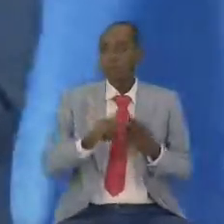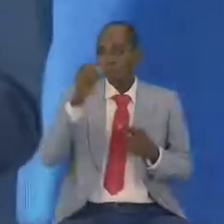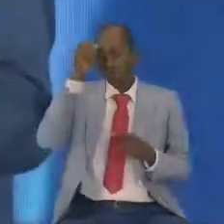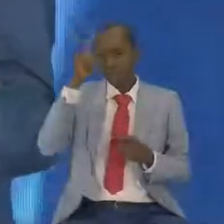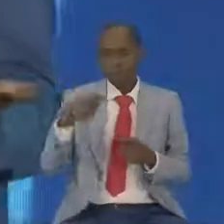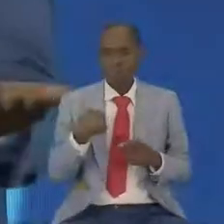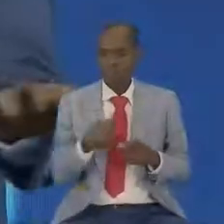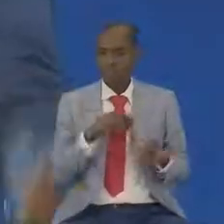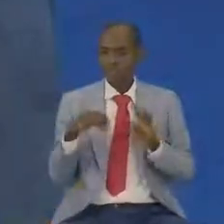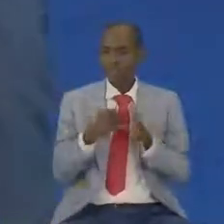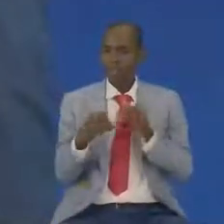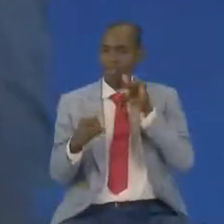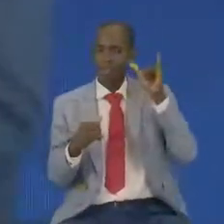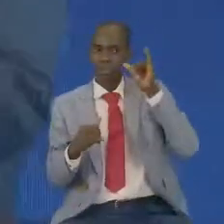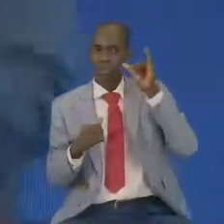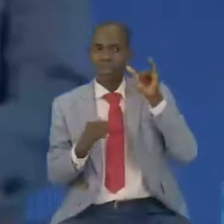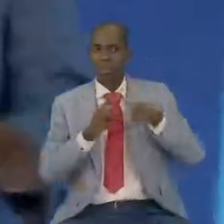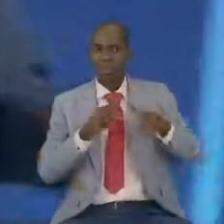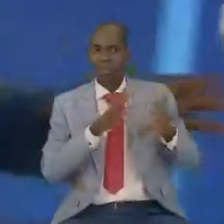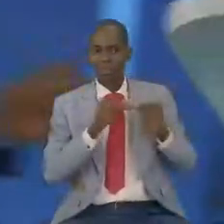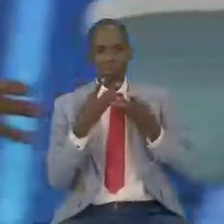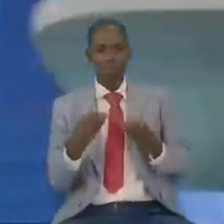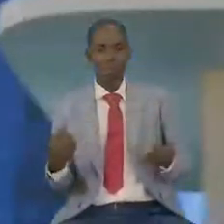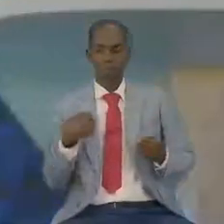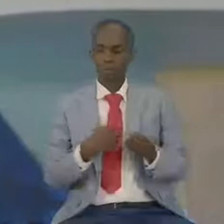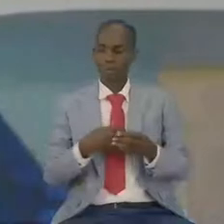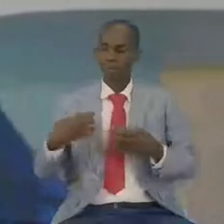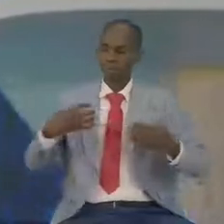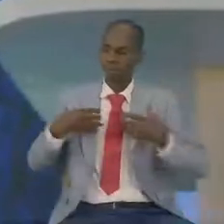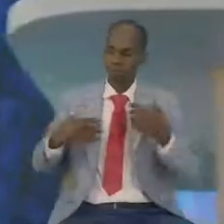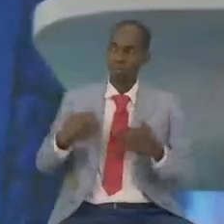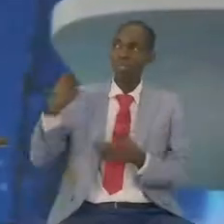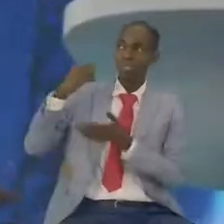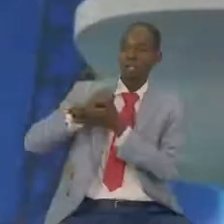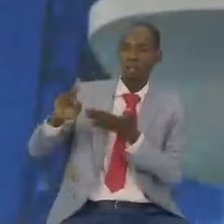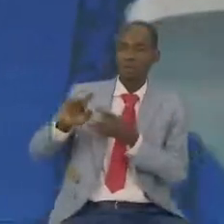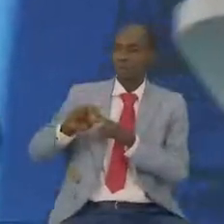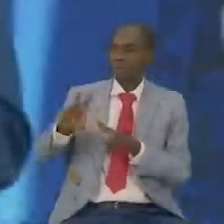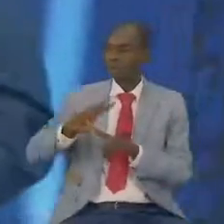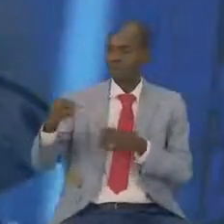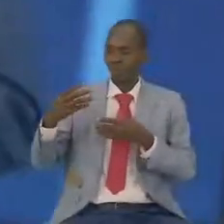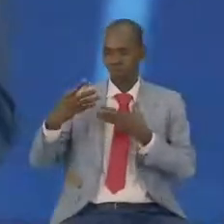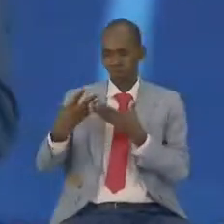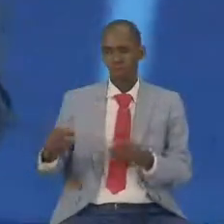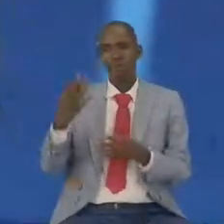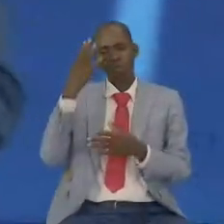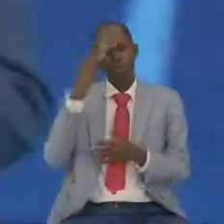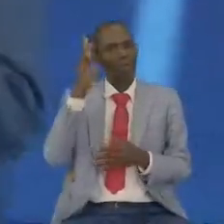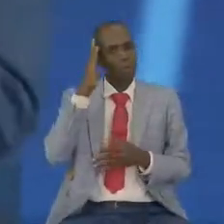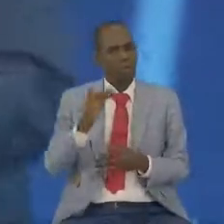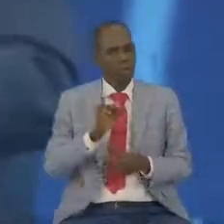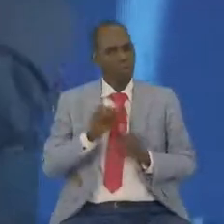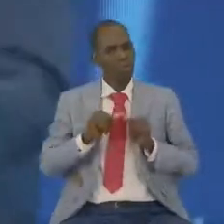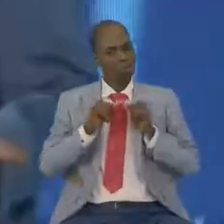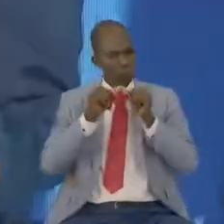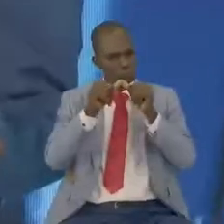fait hier, ça n'a pas apporté de solution. Nous l'avons fait la dernière fois, ça n'a pas apporté la solution. Pourquoi vais-je